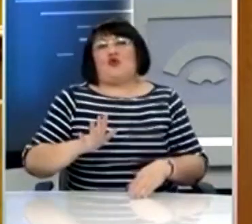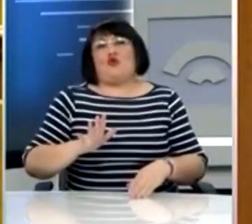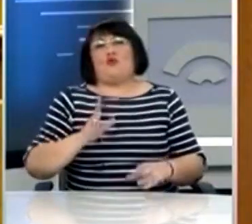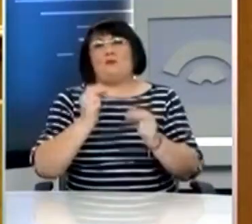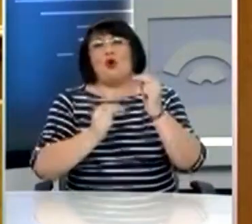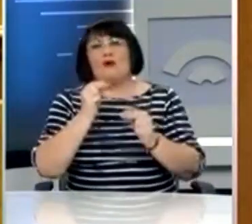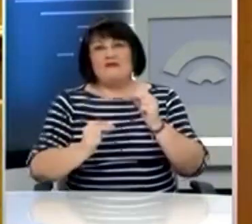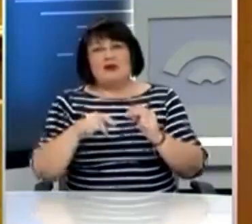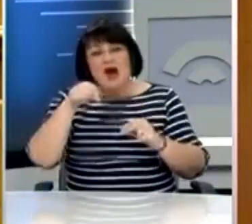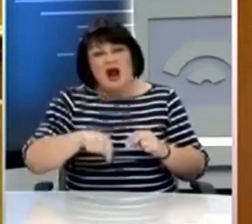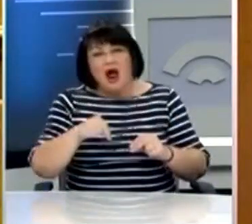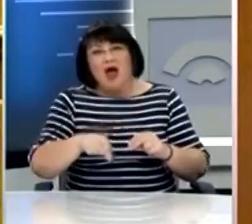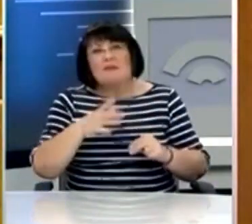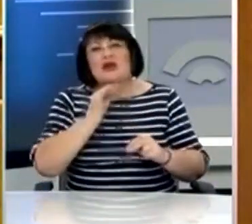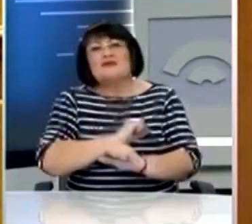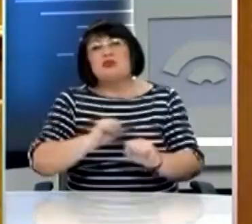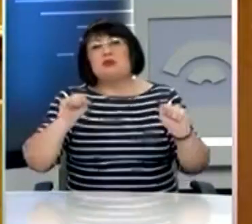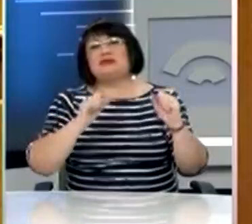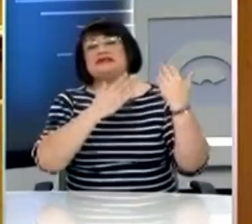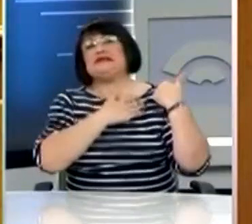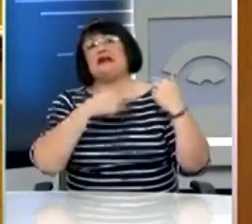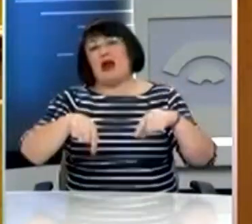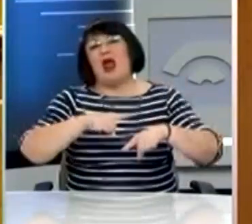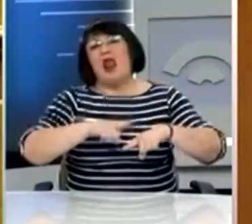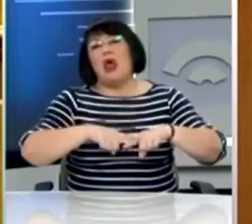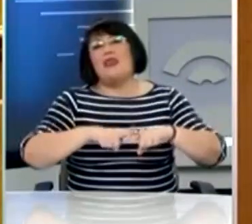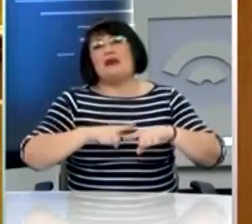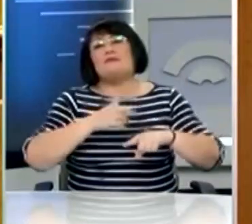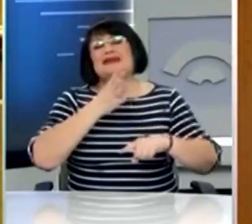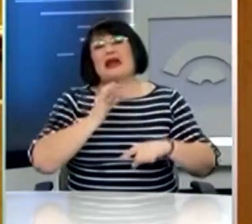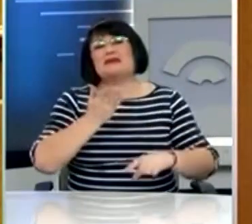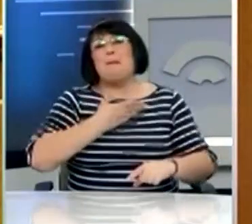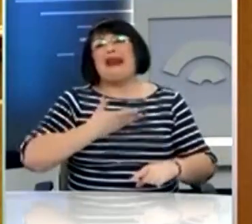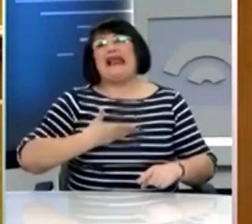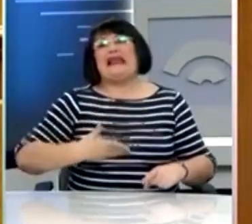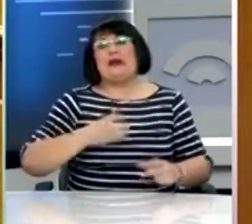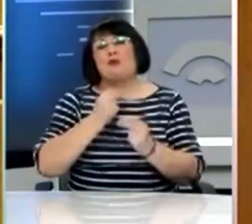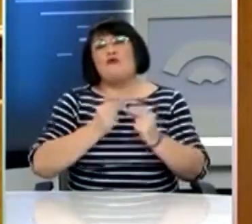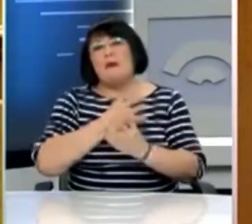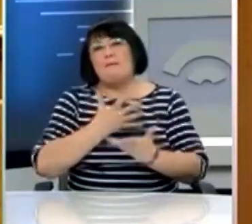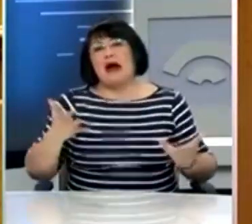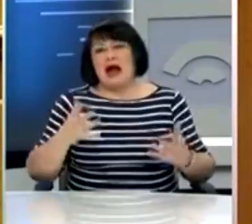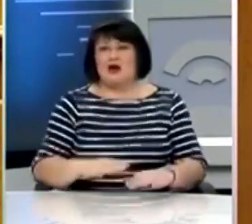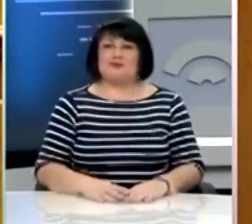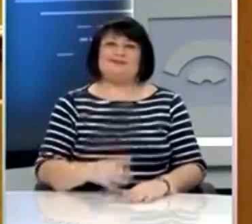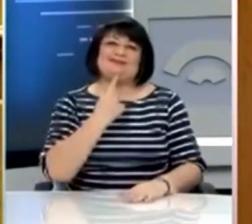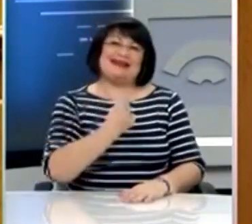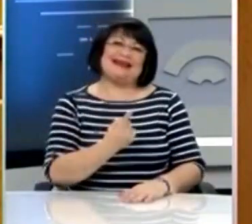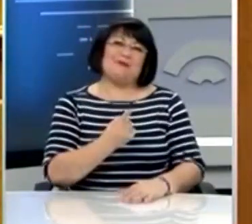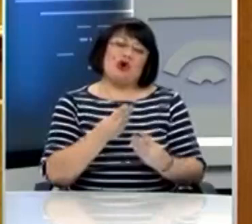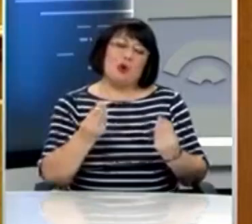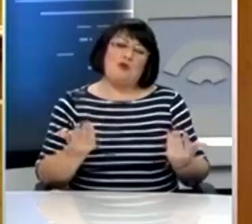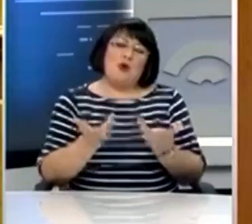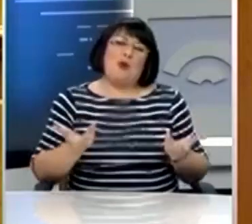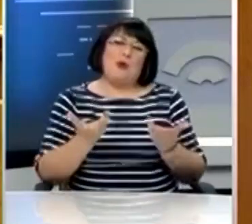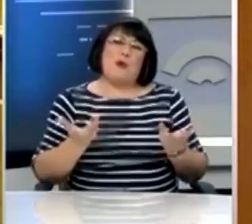σκάει όμως τη χώρα μας και που είναι μια ανοιχτή πληγή. Θα μπορούσα να πω χαριτολογώντας ότι στο μόνο